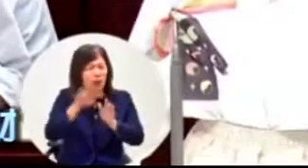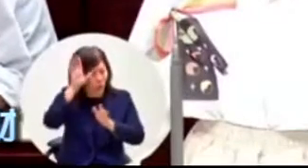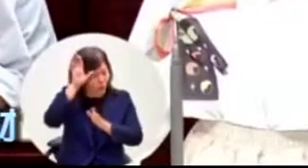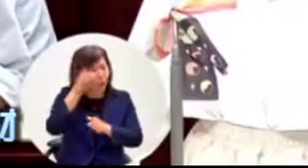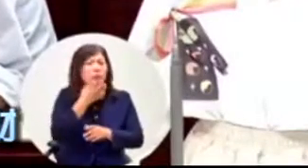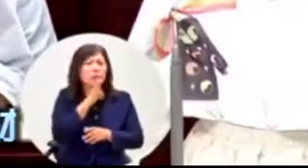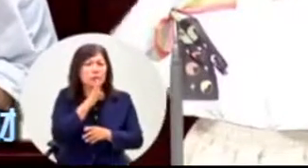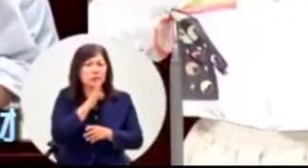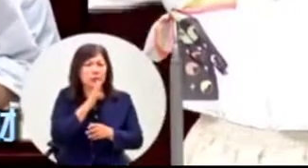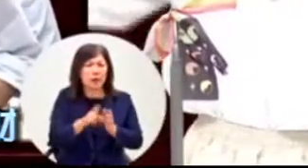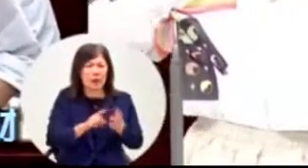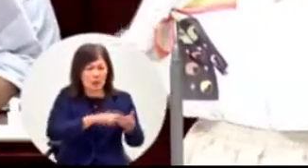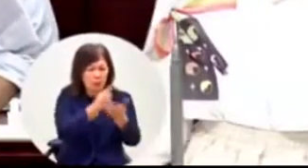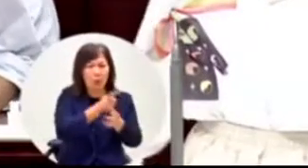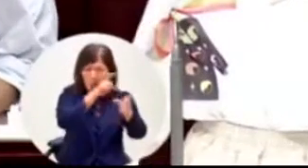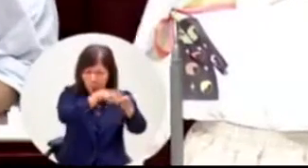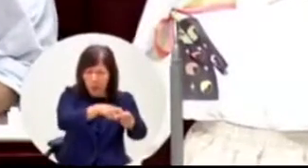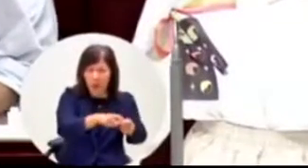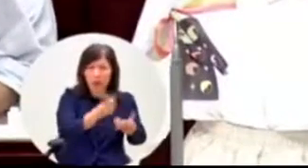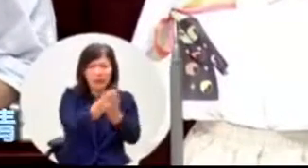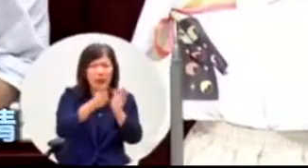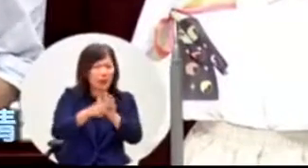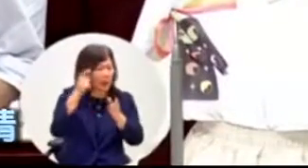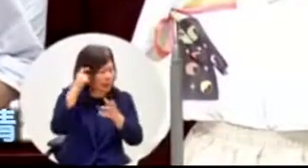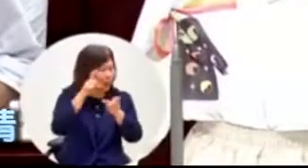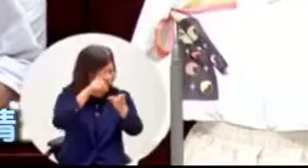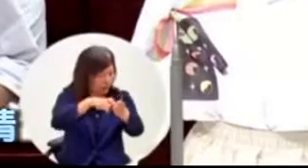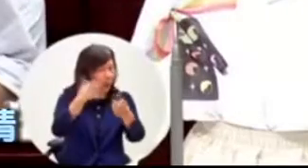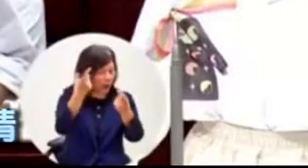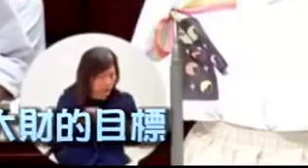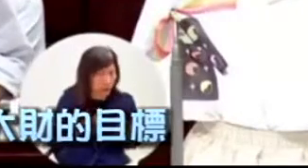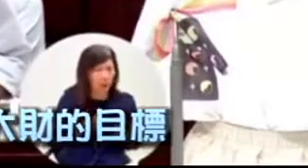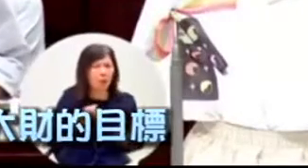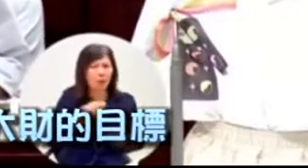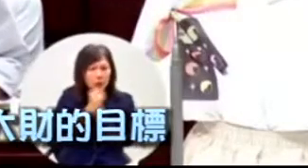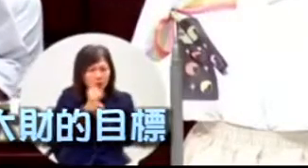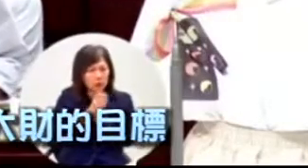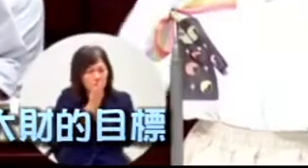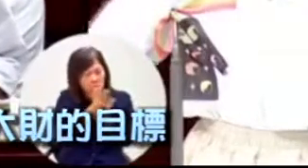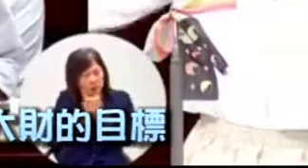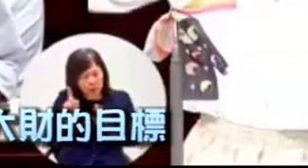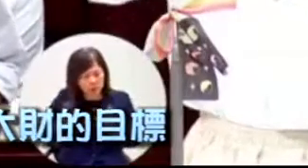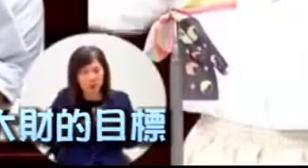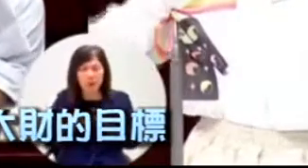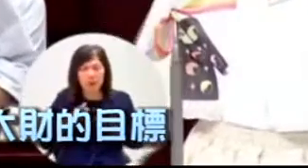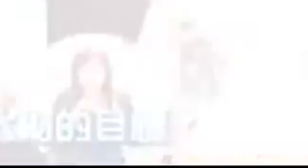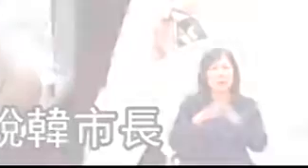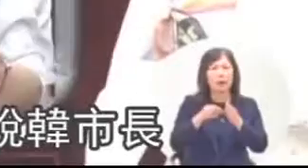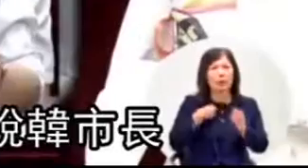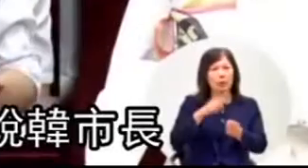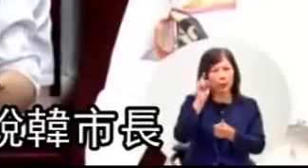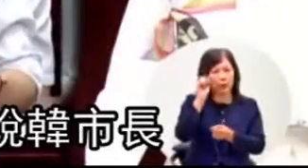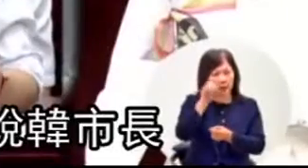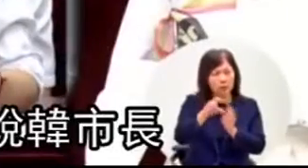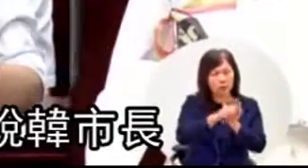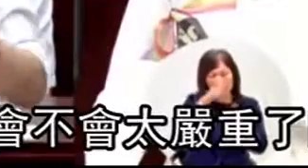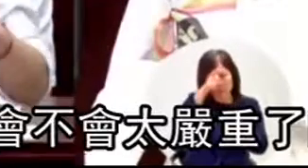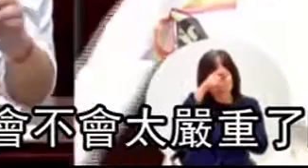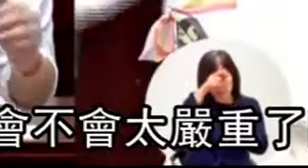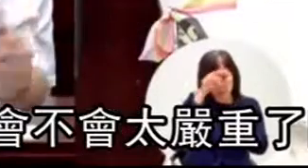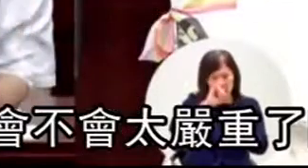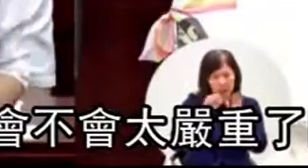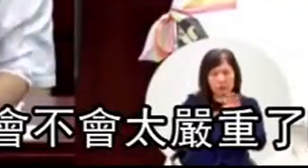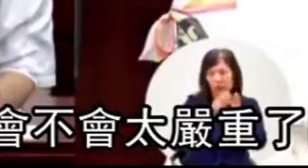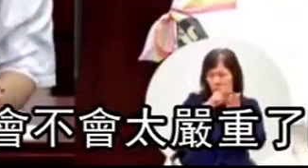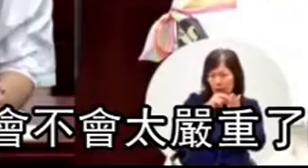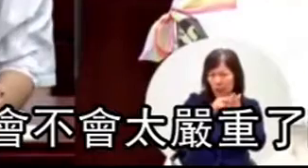雄要发财。 这个都是我们共同的目标。 我们所做的一切事情都是希望往高雄发大财的 目标。那具体上， 我说韩市长，你